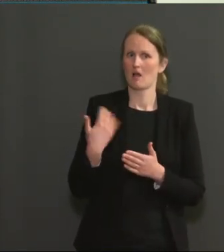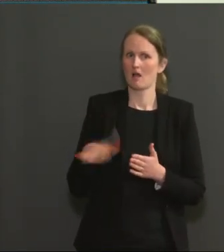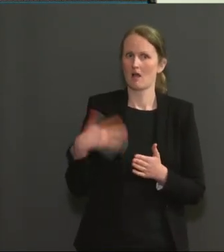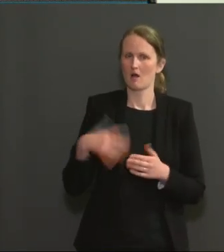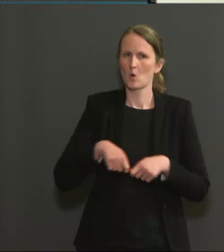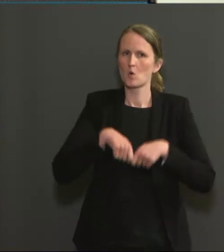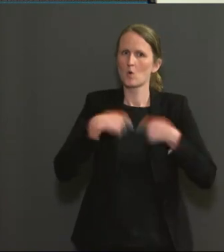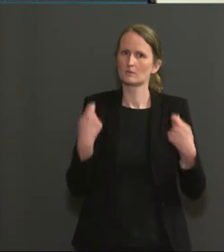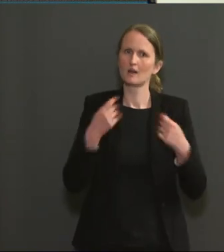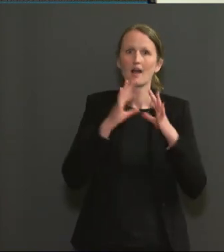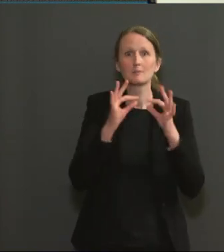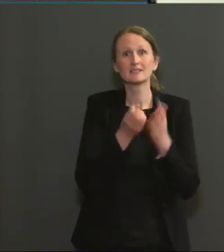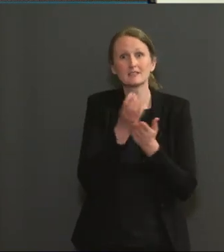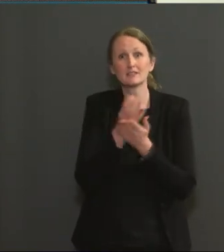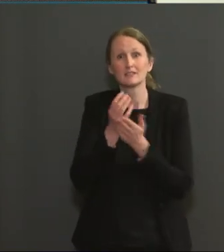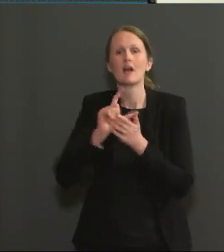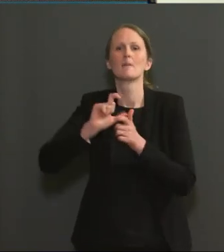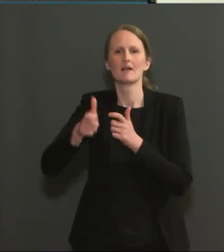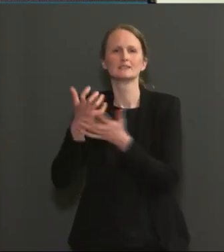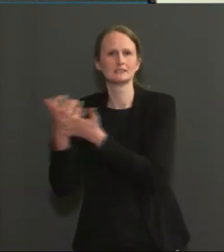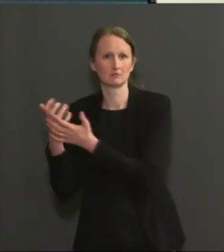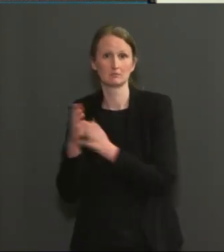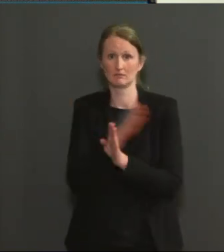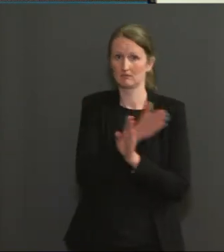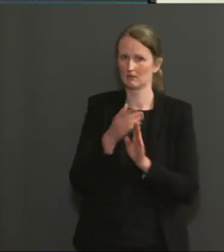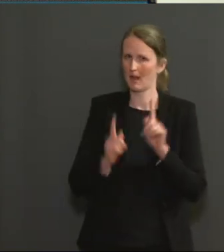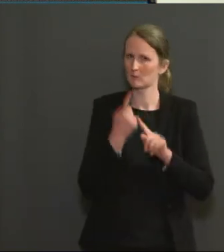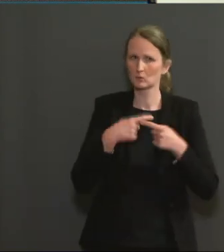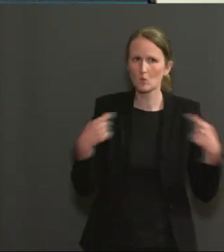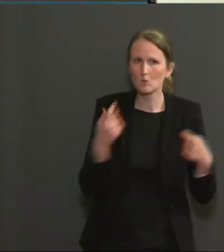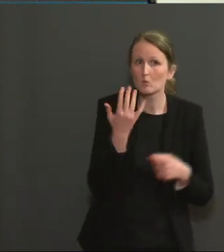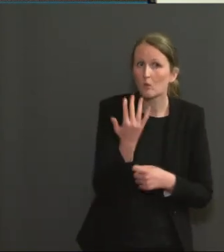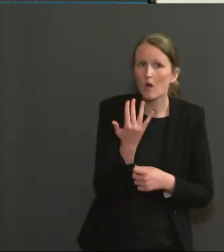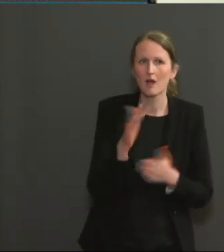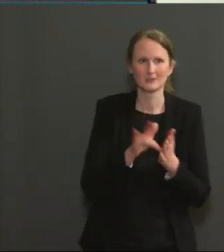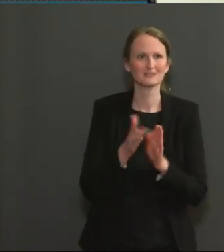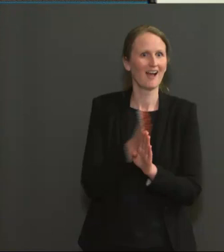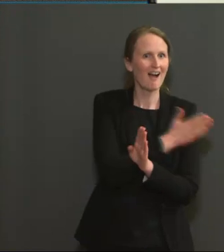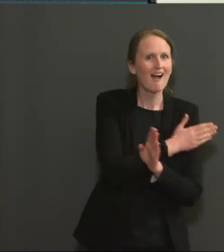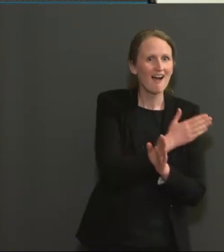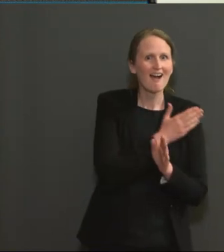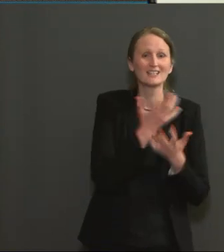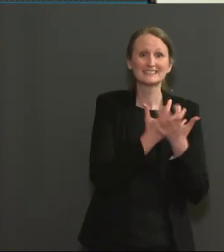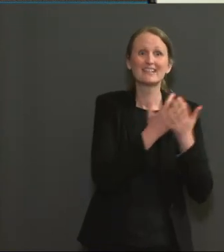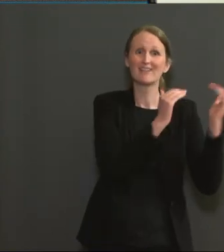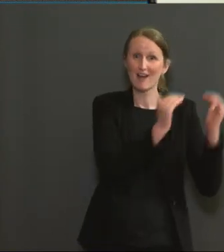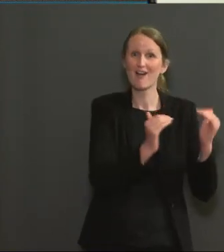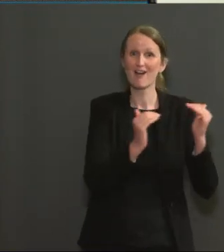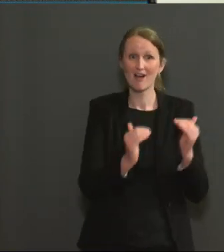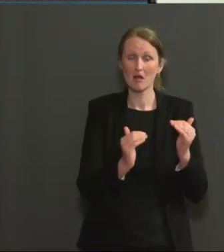semaines d'évolution systématiquement favorable avec des chiffres qui diminuaient ces chiffres semblent depuis quelques jours se